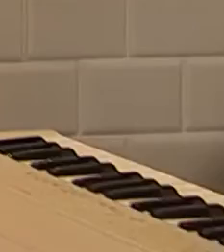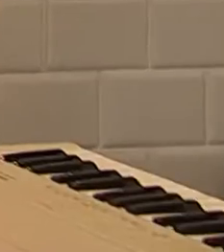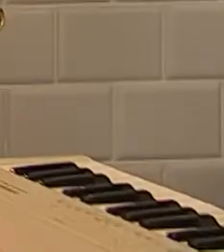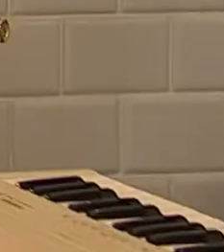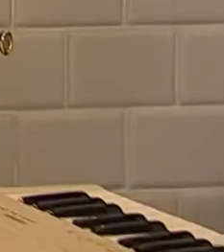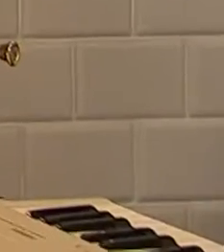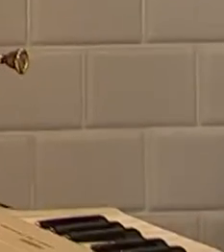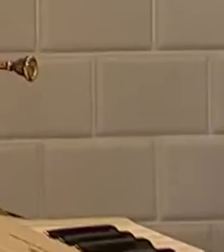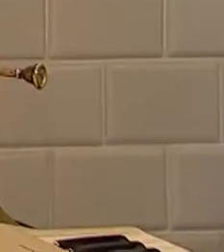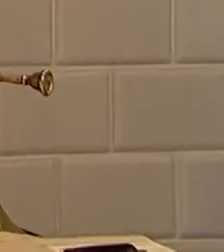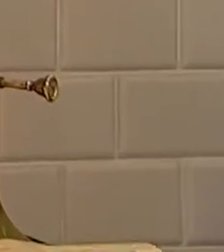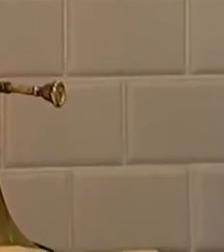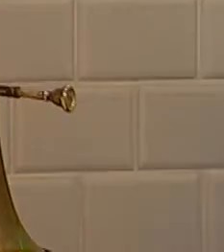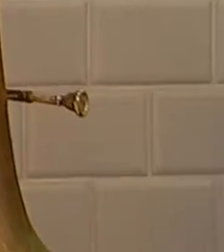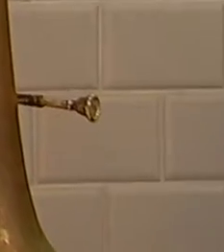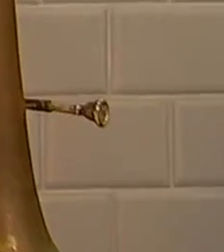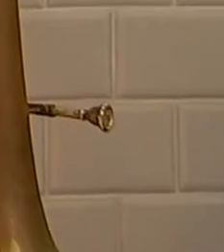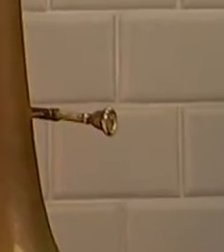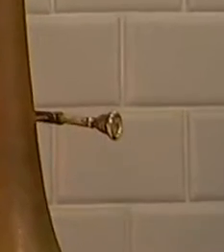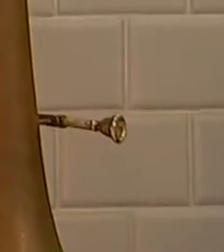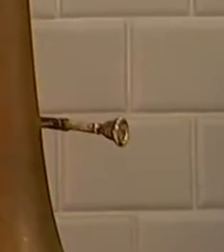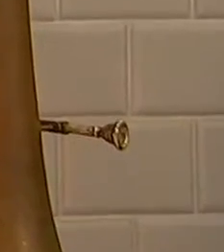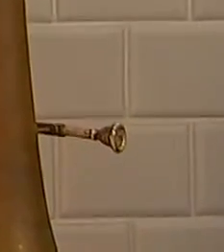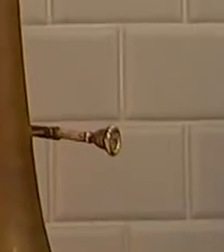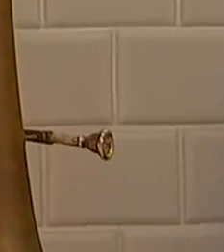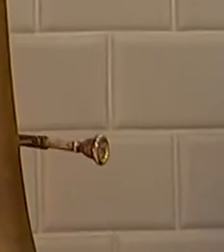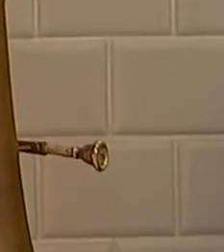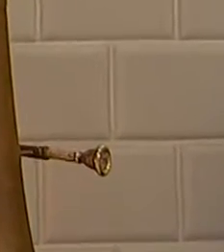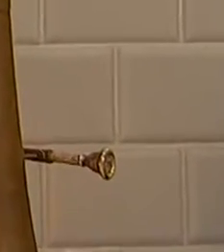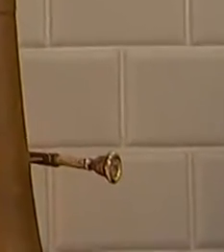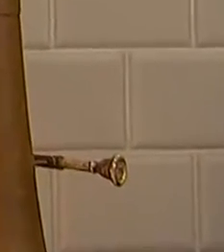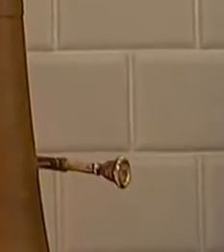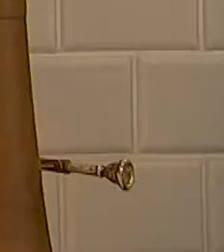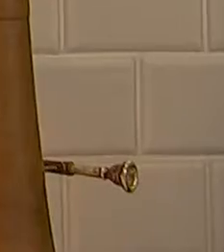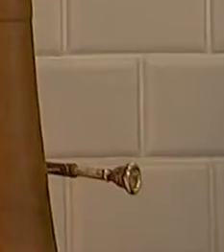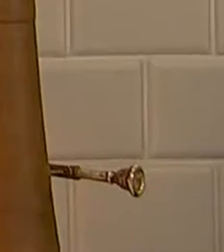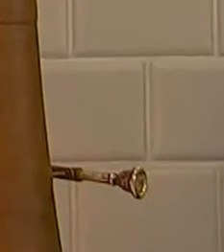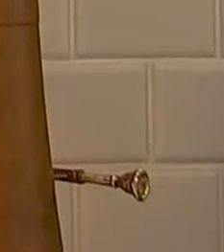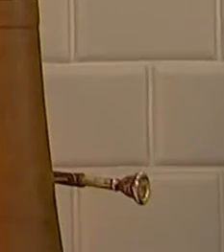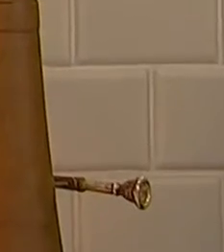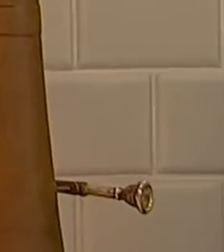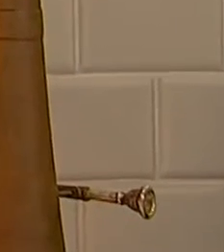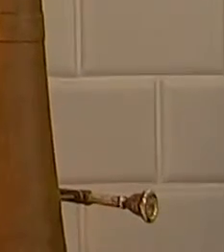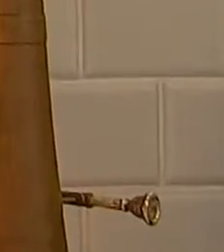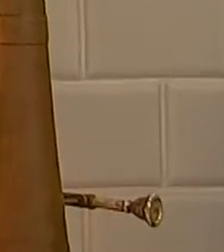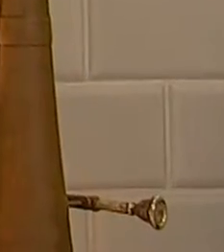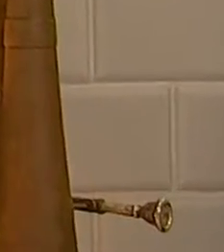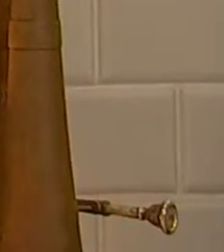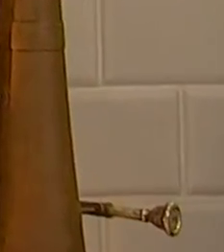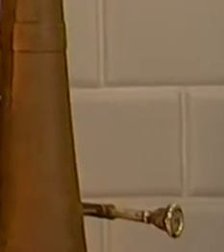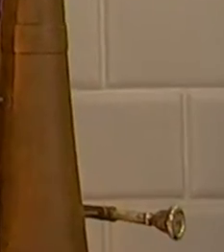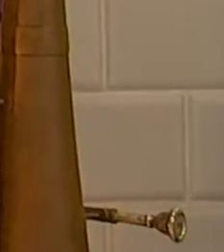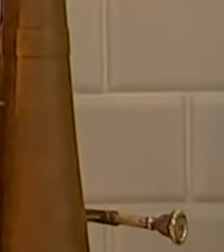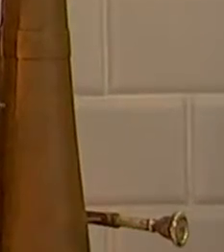When I am old enough to care about my rusty heart, I swear I